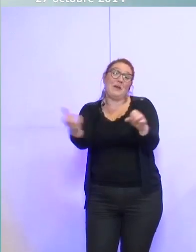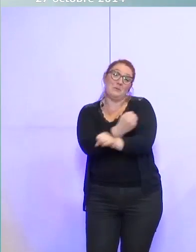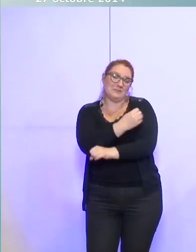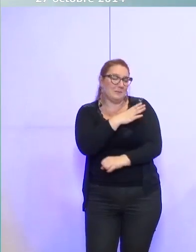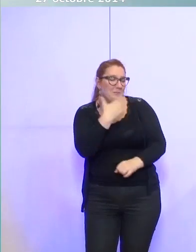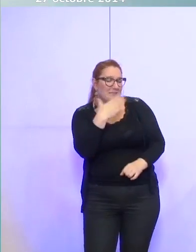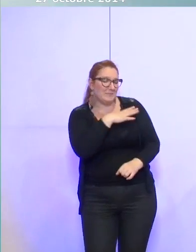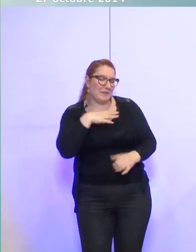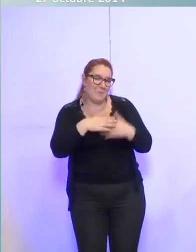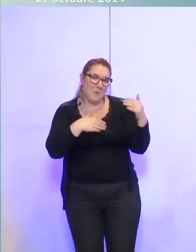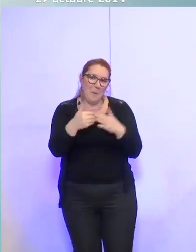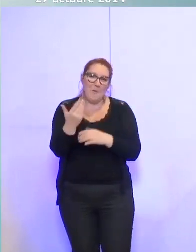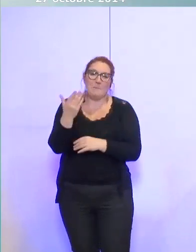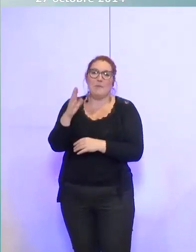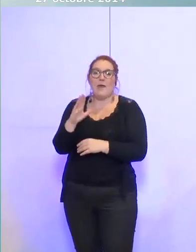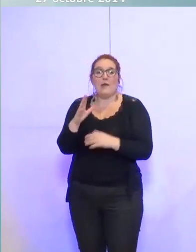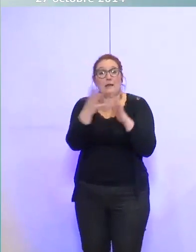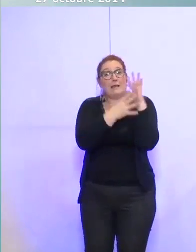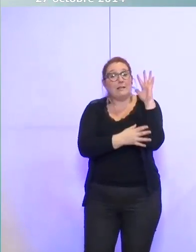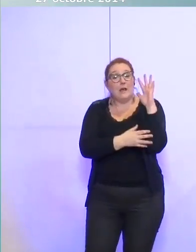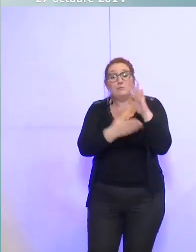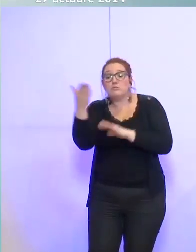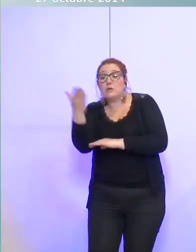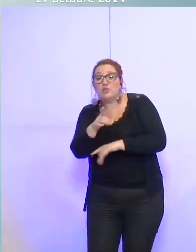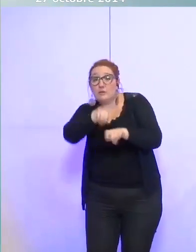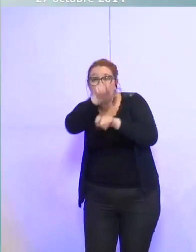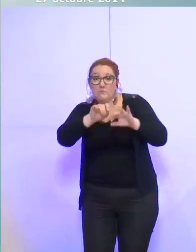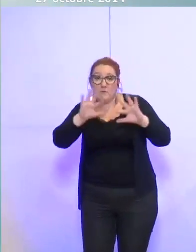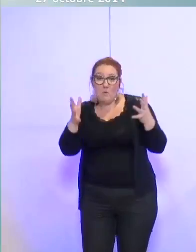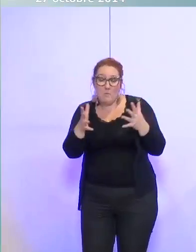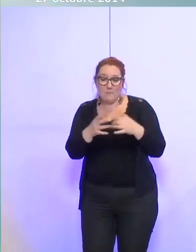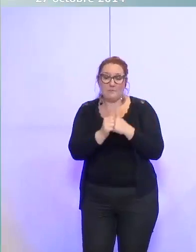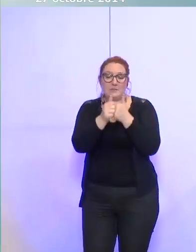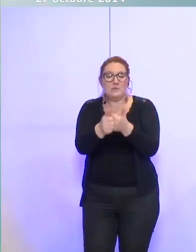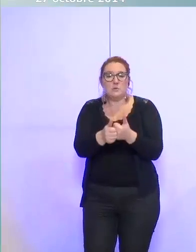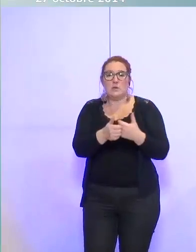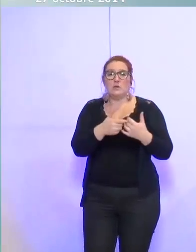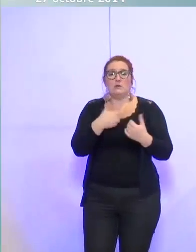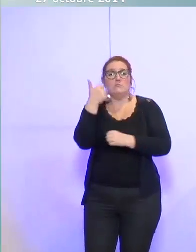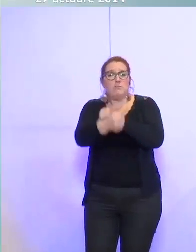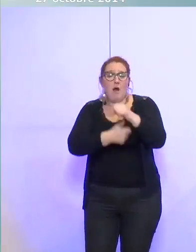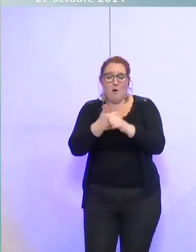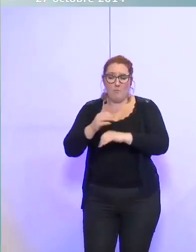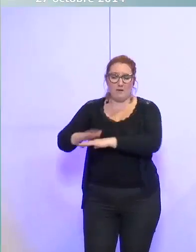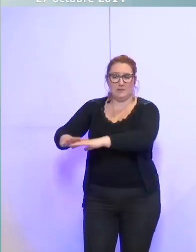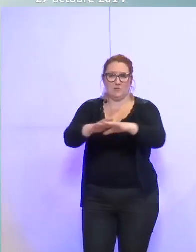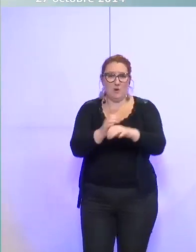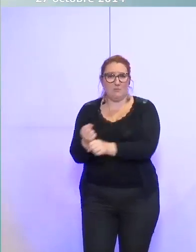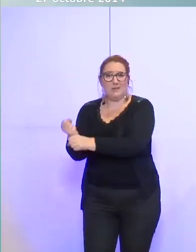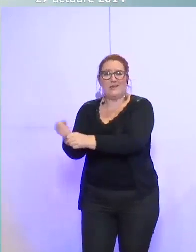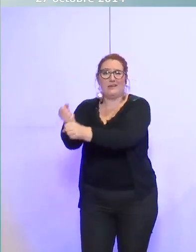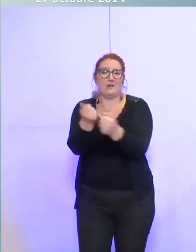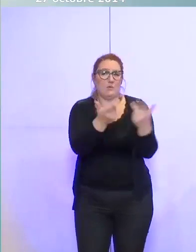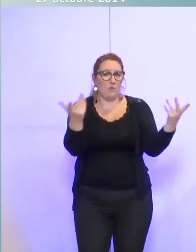l'échec. Les critères sont le nombre d'espaces créés par secteur et par an. Le type d'espace qui a été modifié, est-ce que c'était un